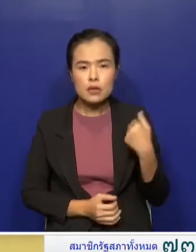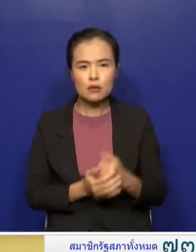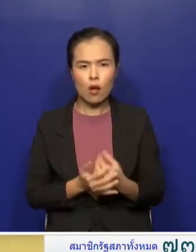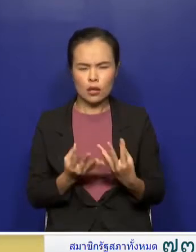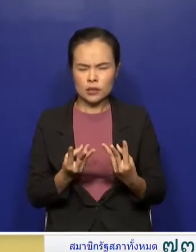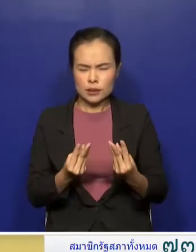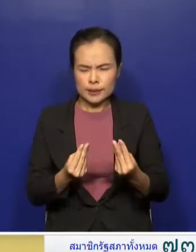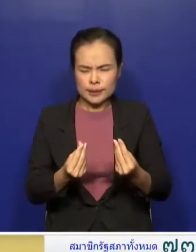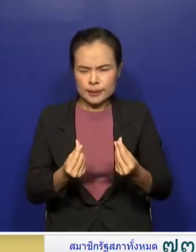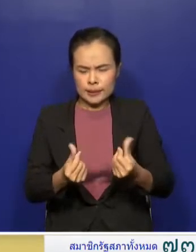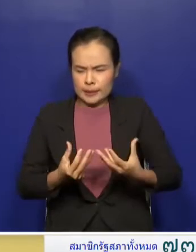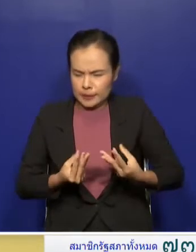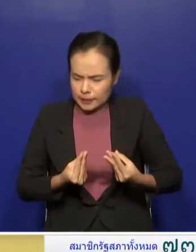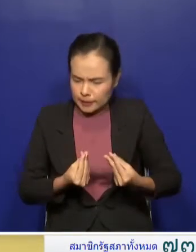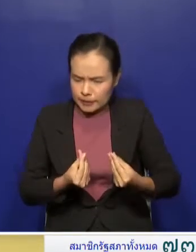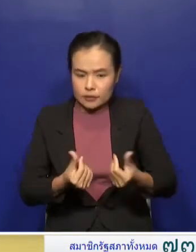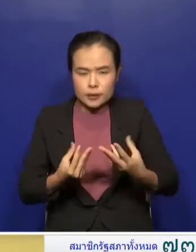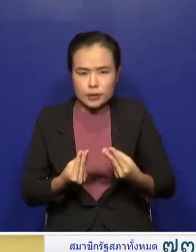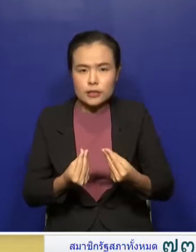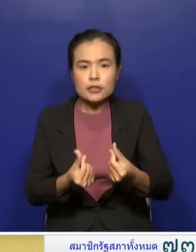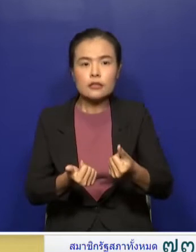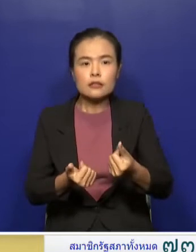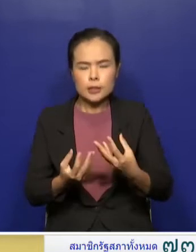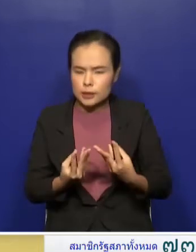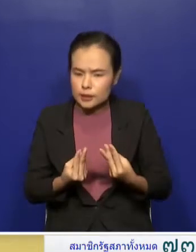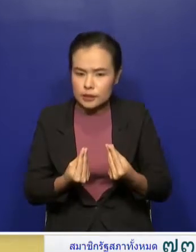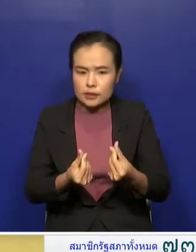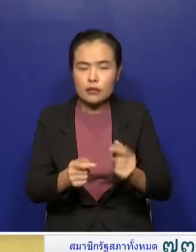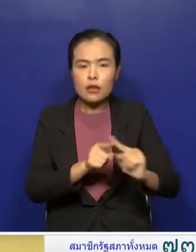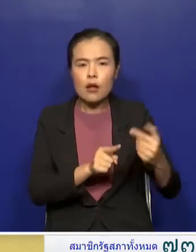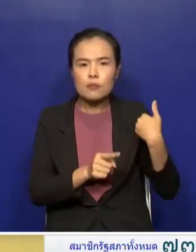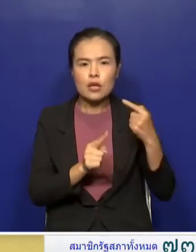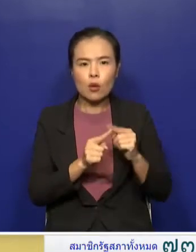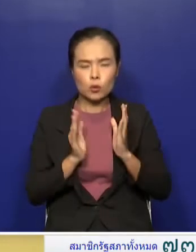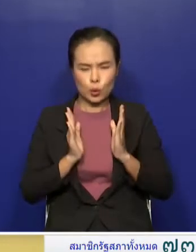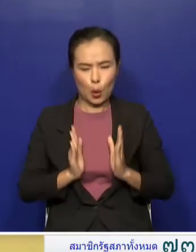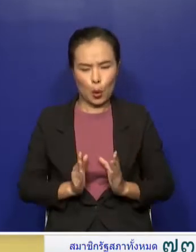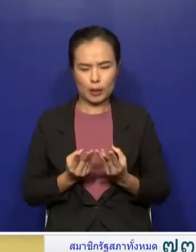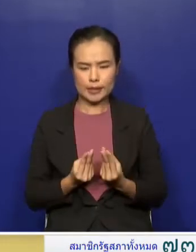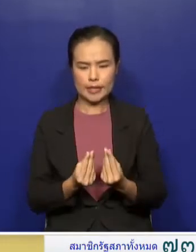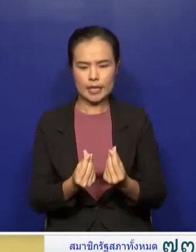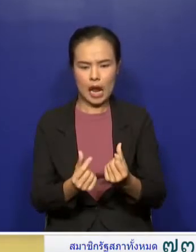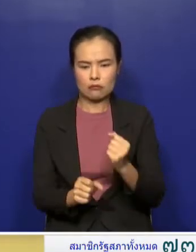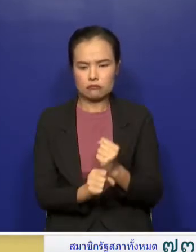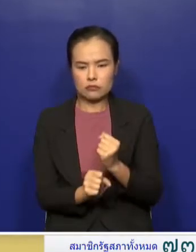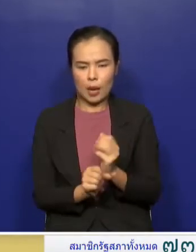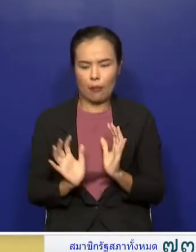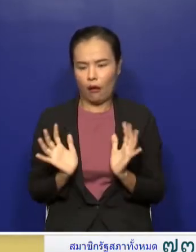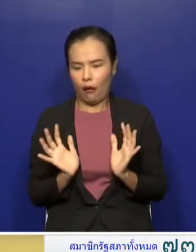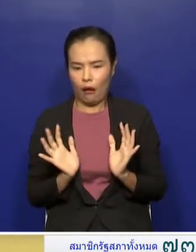เกินงามเนี่ยละเอียดเกินไปเนี่ยละเอียดเกินไปเขาบอกว่าเป็นคุณละเอียดเนี่ยก็เสียการเสียงาน